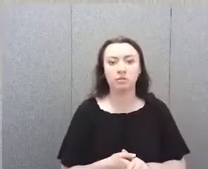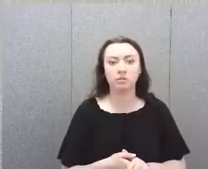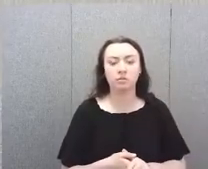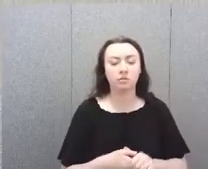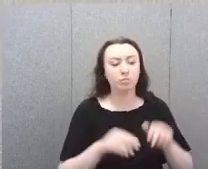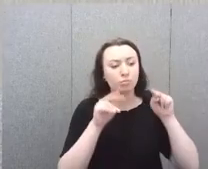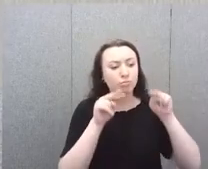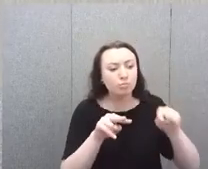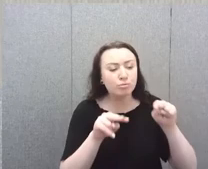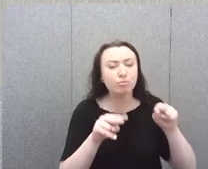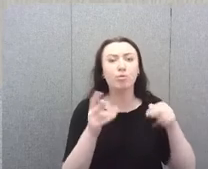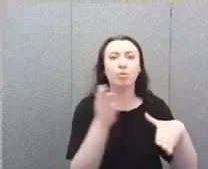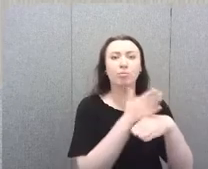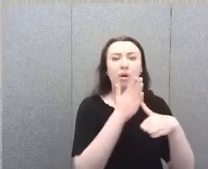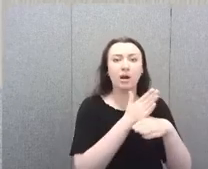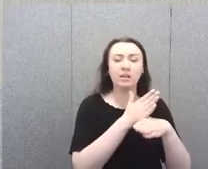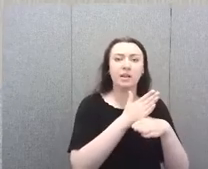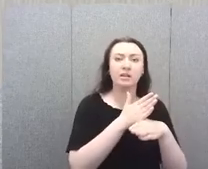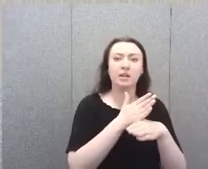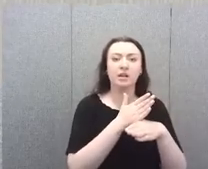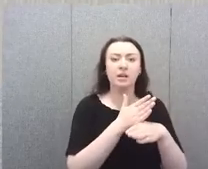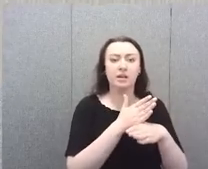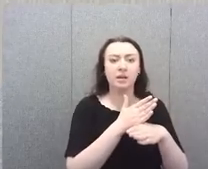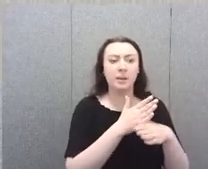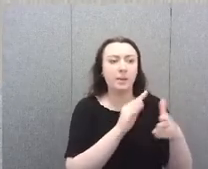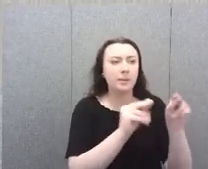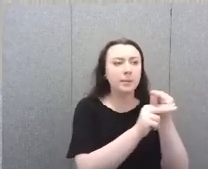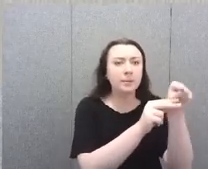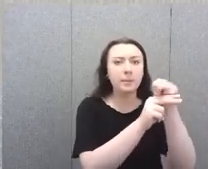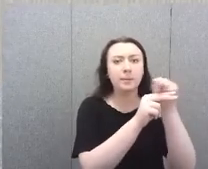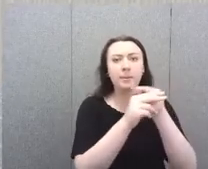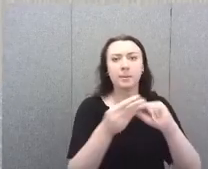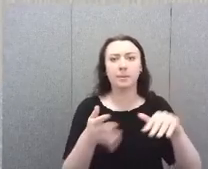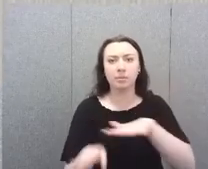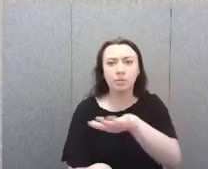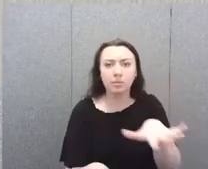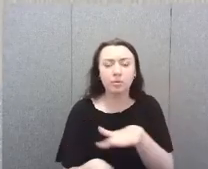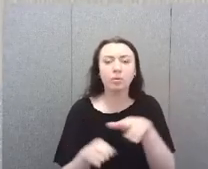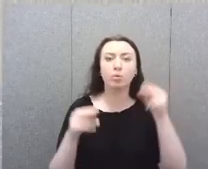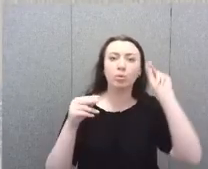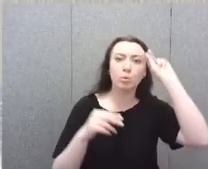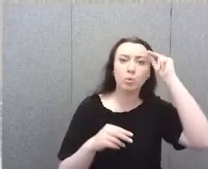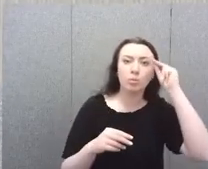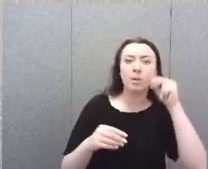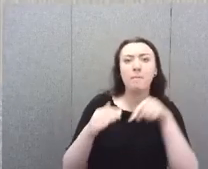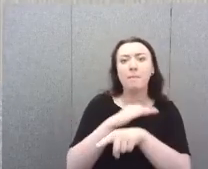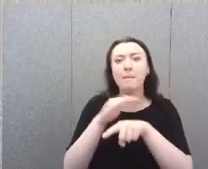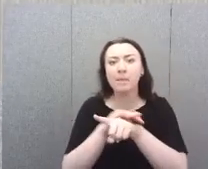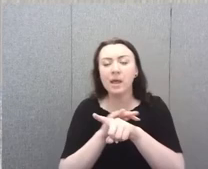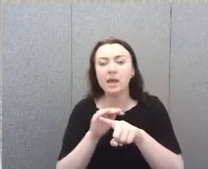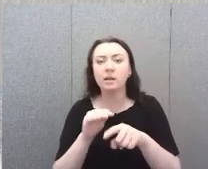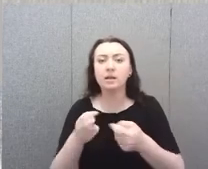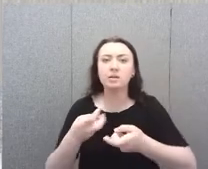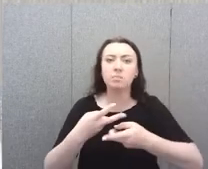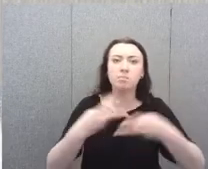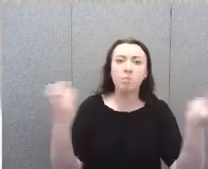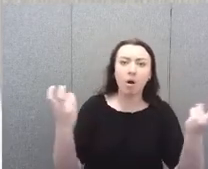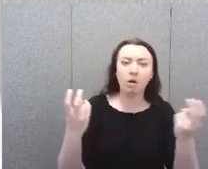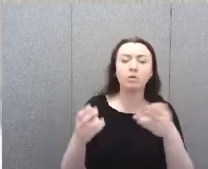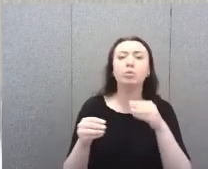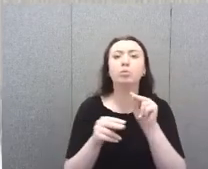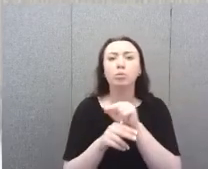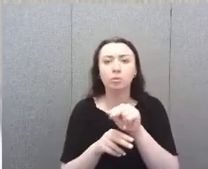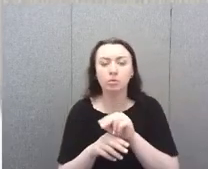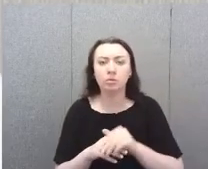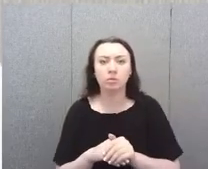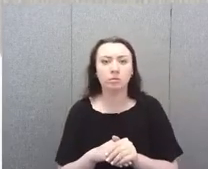и также помогая восстановить разрушенные города, общества. Они заботятся о